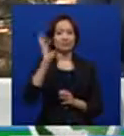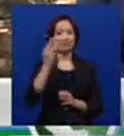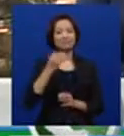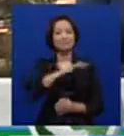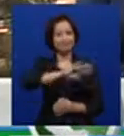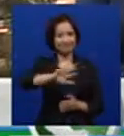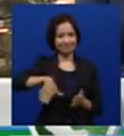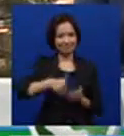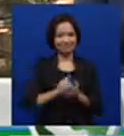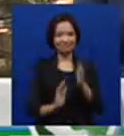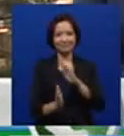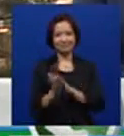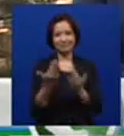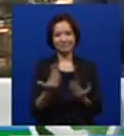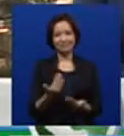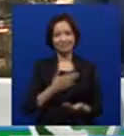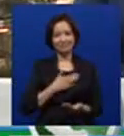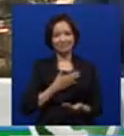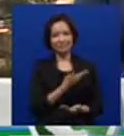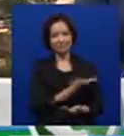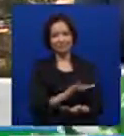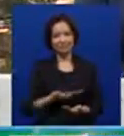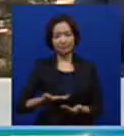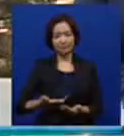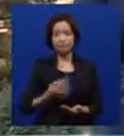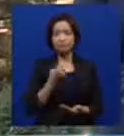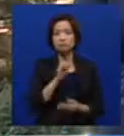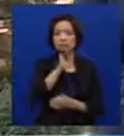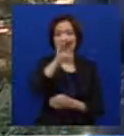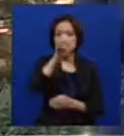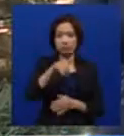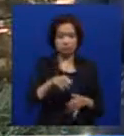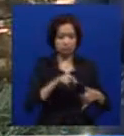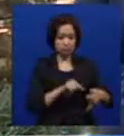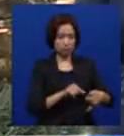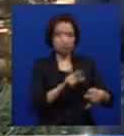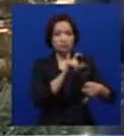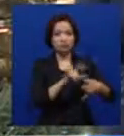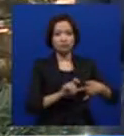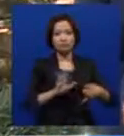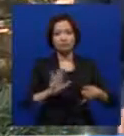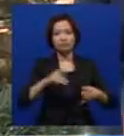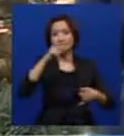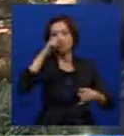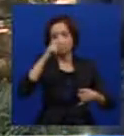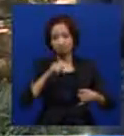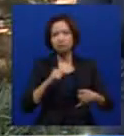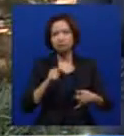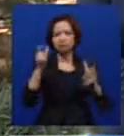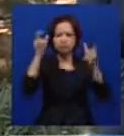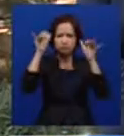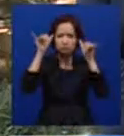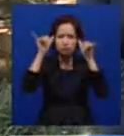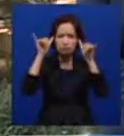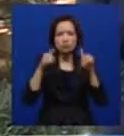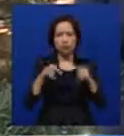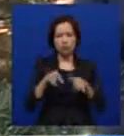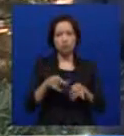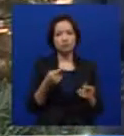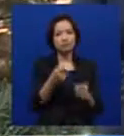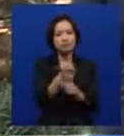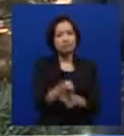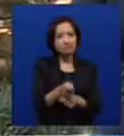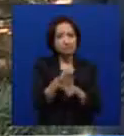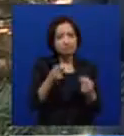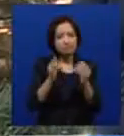ันนี้กับดิฉันจารุวรรณ จารุจินดาค่ะนอกจากช้างที่เป็นสัตว์ที่อยู่คู่บ้านคู่เมืองของไทยแล้วเรายังมีควายที่เป็นสัตว์ที่อยู่คู่กับการทำเกษตรกรรม